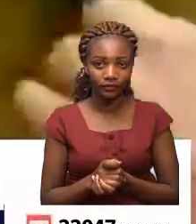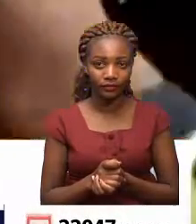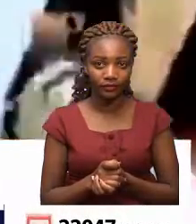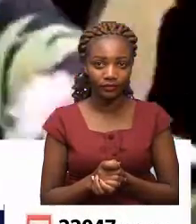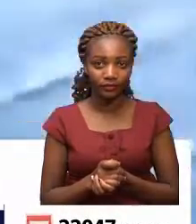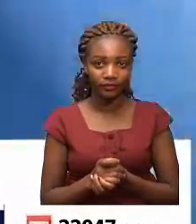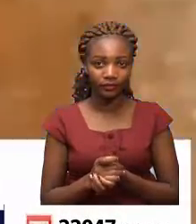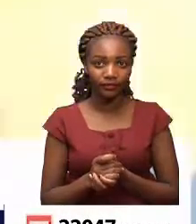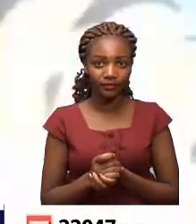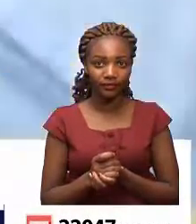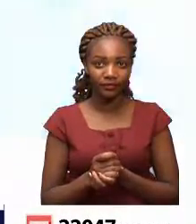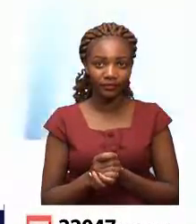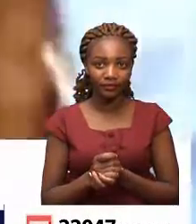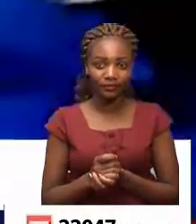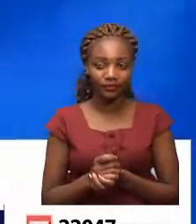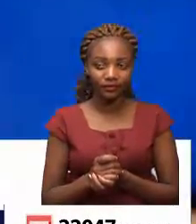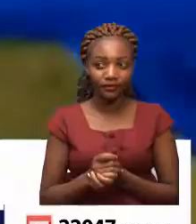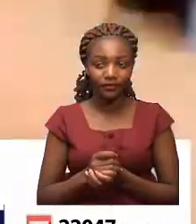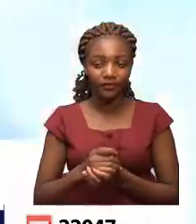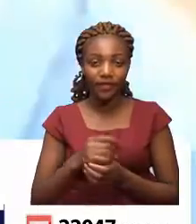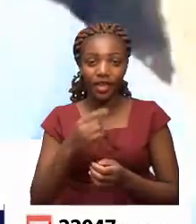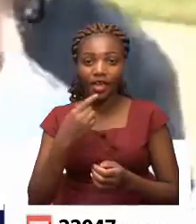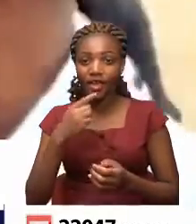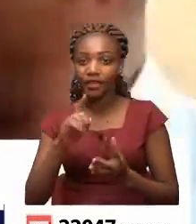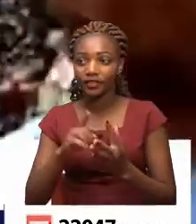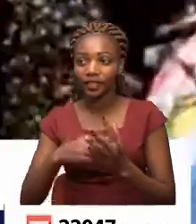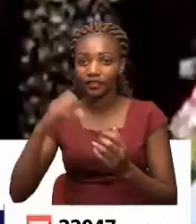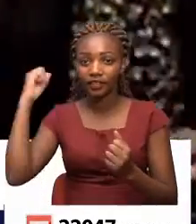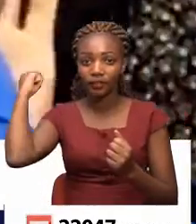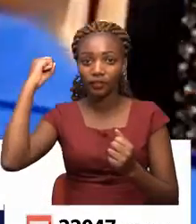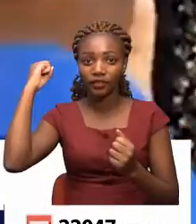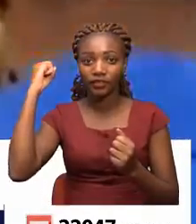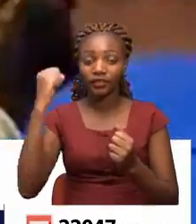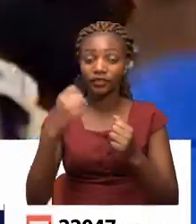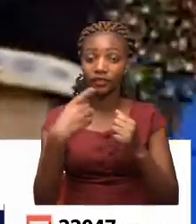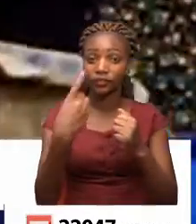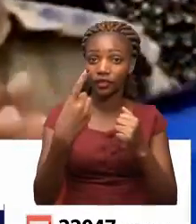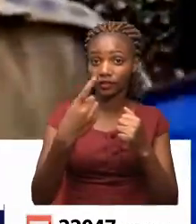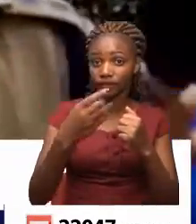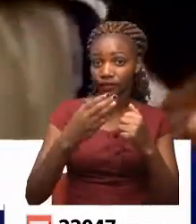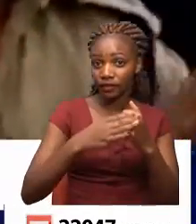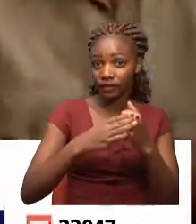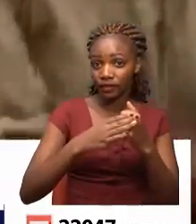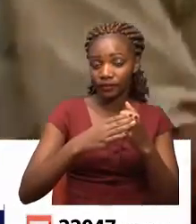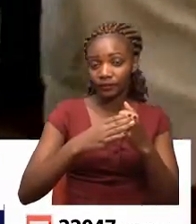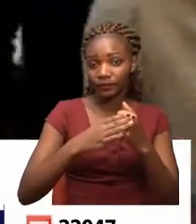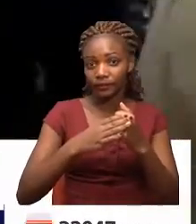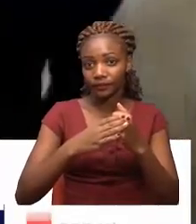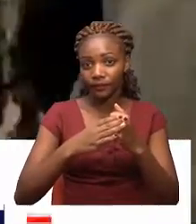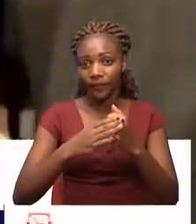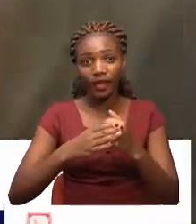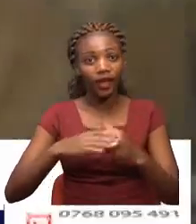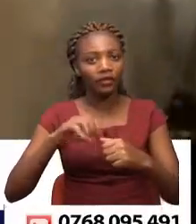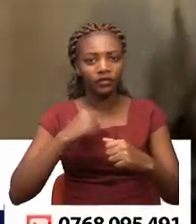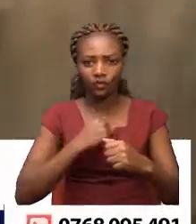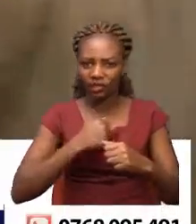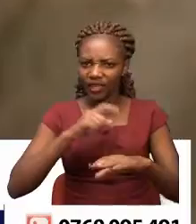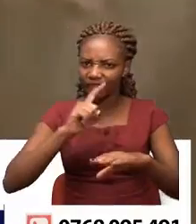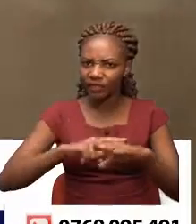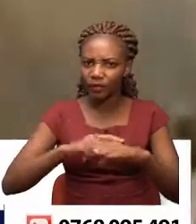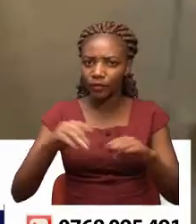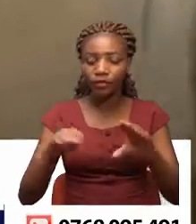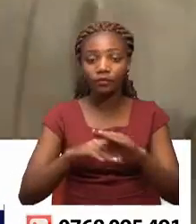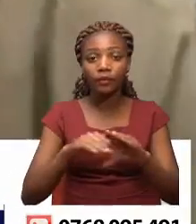alija katika ulo wa sias mwaka 201210 alua munge wa makara baada ya mareh di